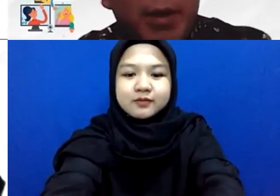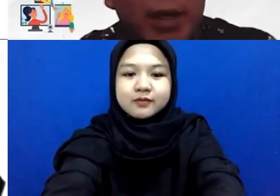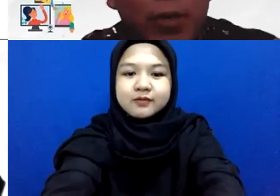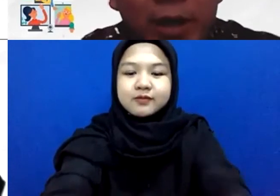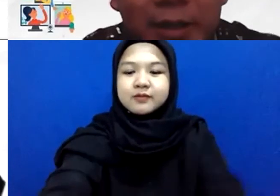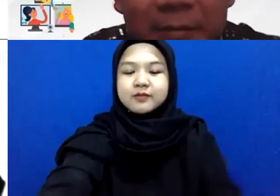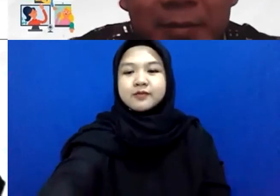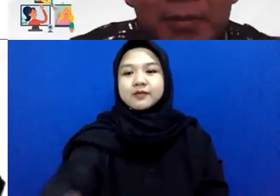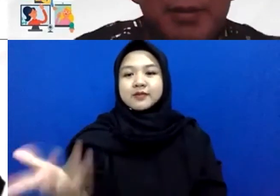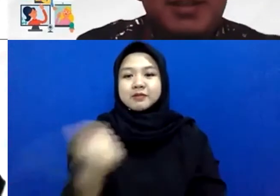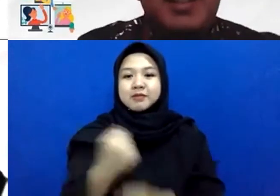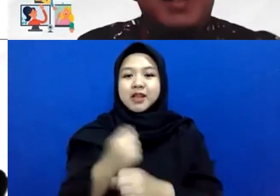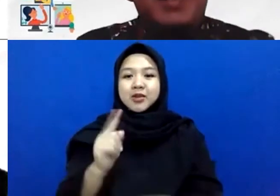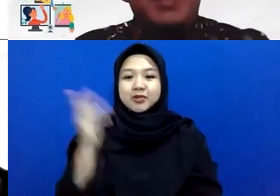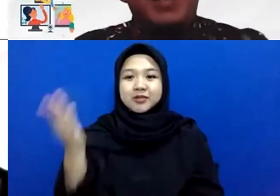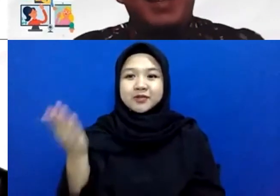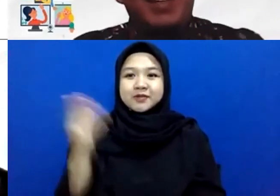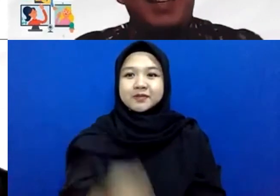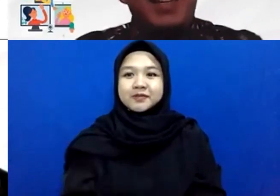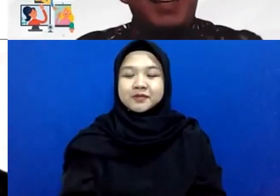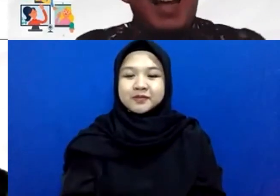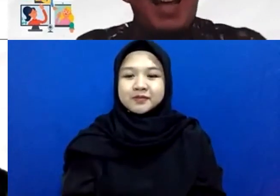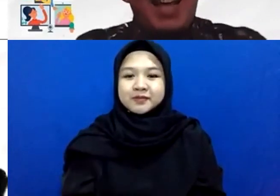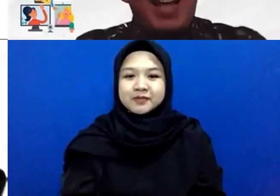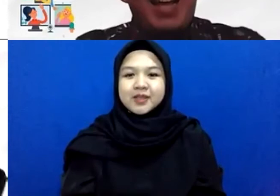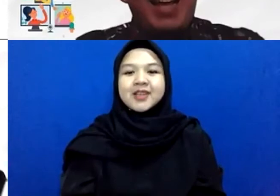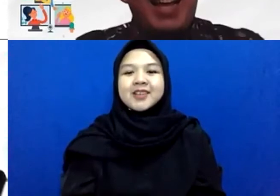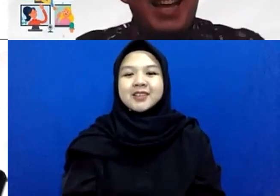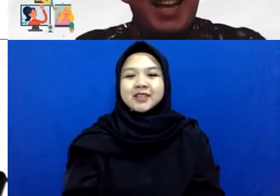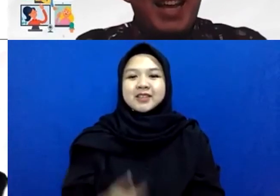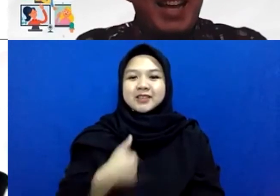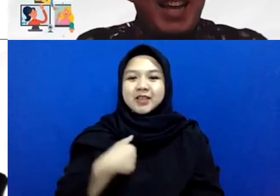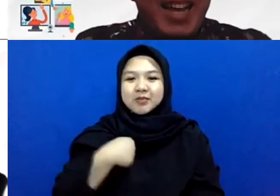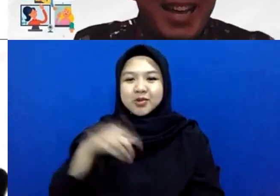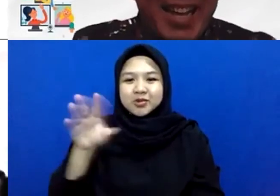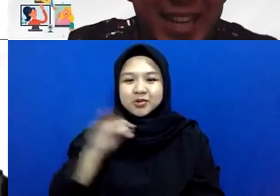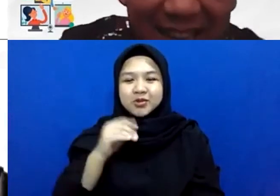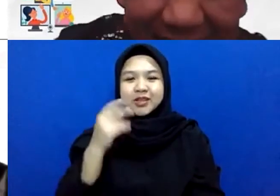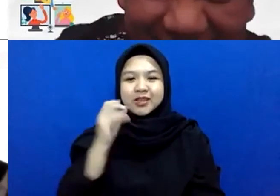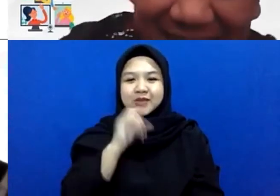Oke, Mbak Gilang dulu lah. Oke, Mbak Gilang. Saya kira Pak Zainal dulu. Saya mau nyontek jawabannya soalnya Pak.